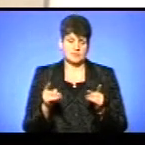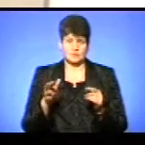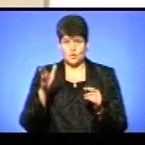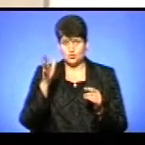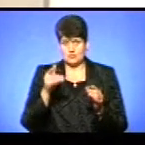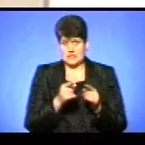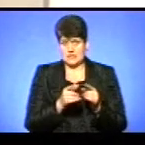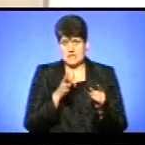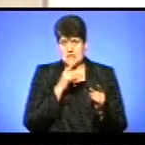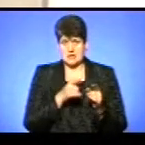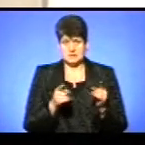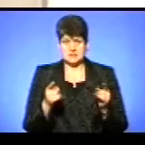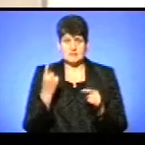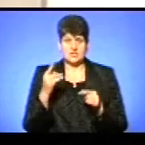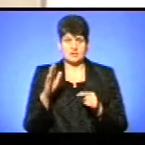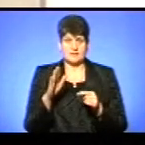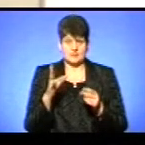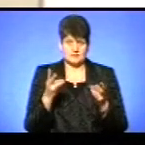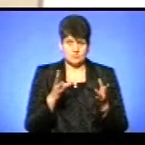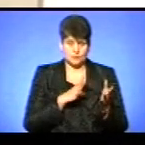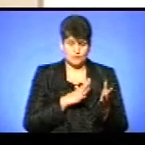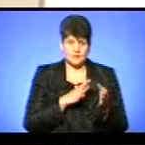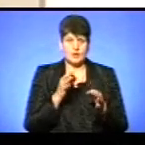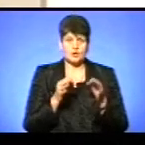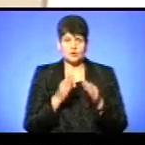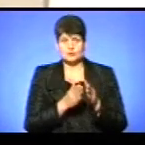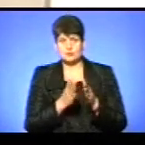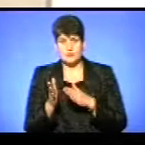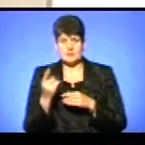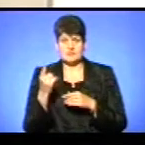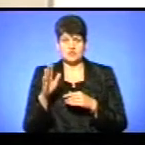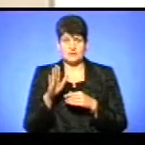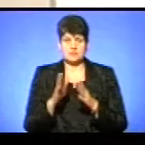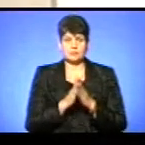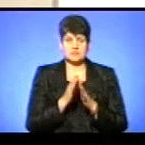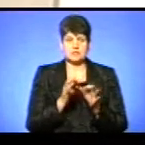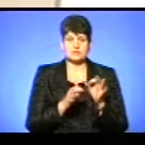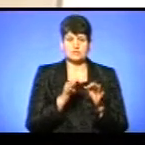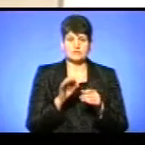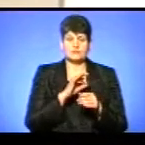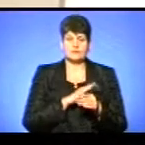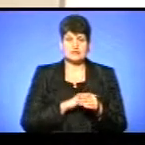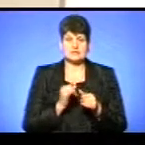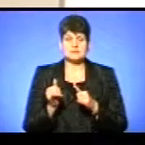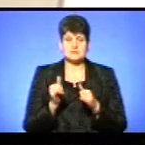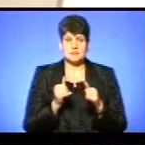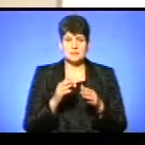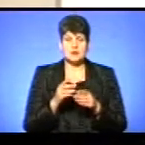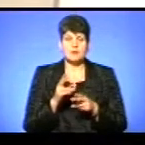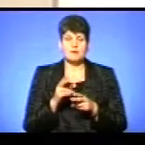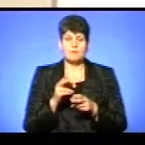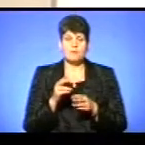розумні строки обмежувалися 1 вересня. Оскільки суд пішов за межі 1 вересня, ми просили суд застосувати забезпечення позову і хоча